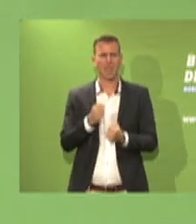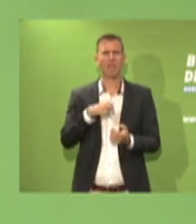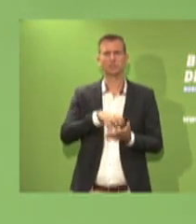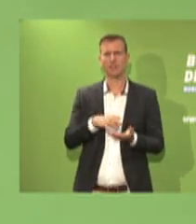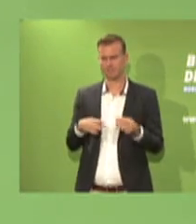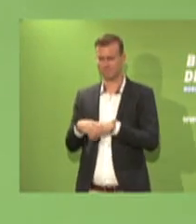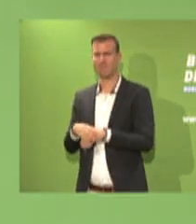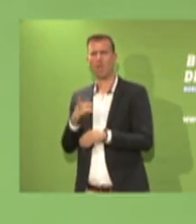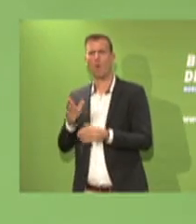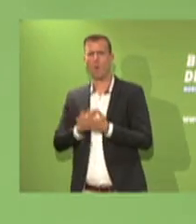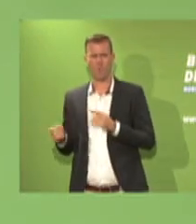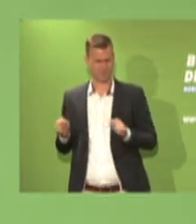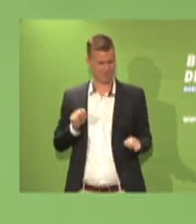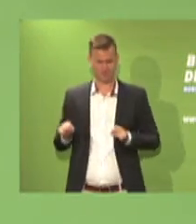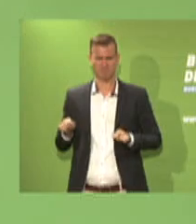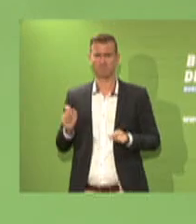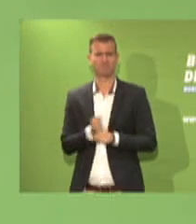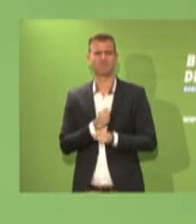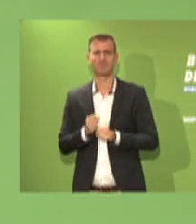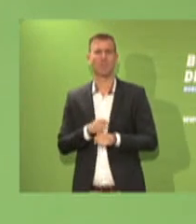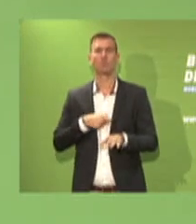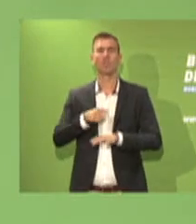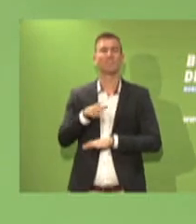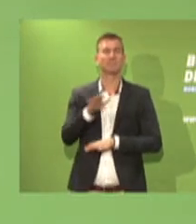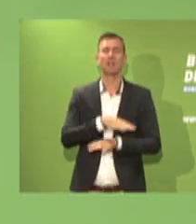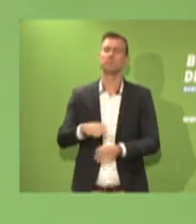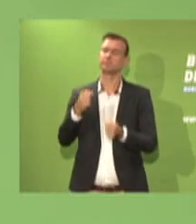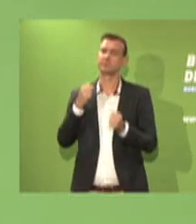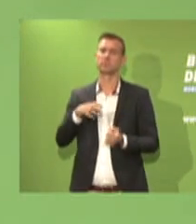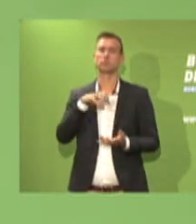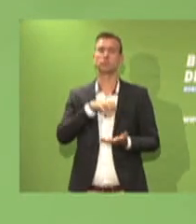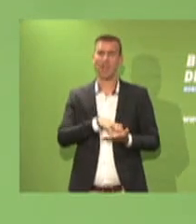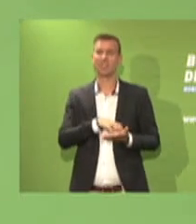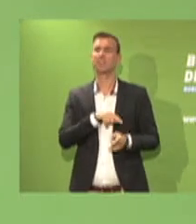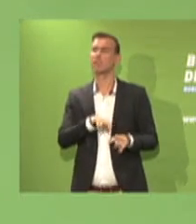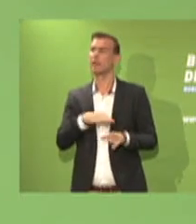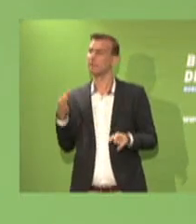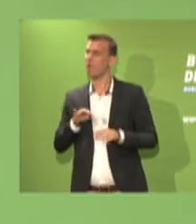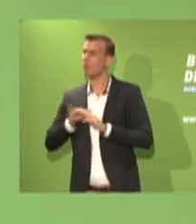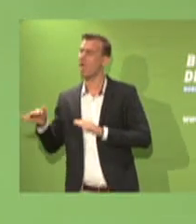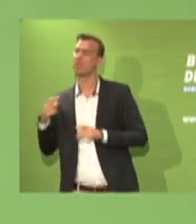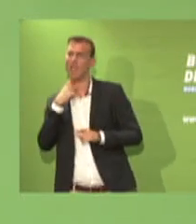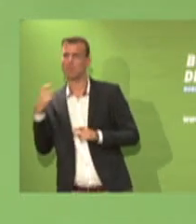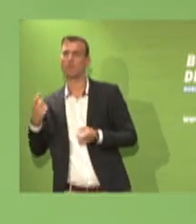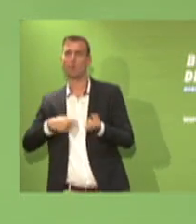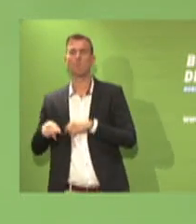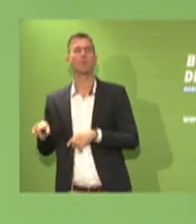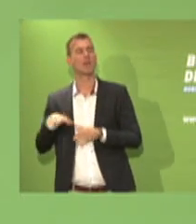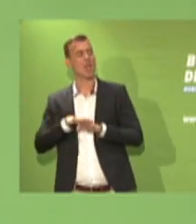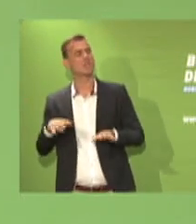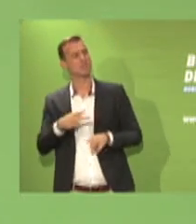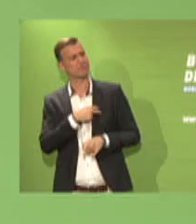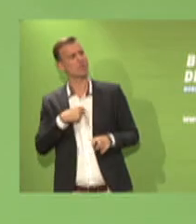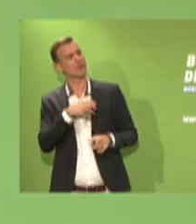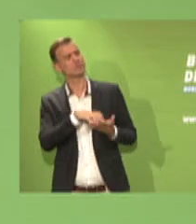dass das gar nicht untereinander geht und dass gerade Nordrhein-Westfalen davon geprägt ist, dass die Städte aufs Land angewiesen und das Land auch von den Städten profitiert. Deswegen